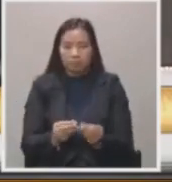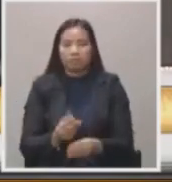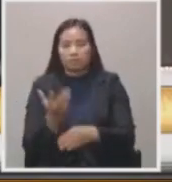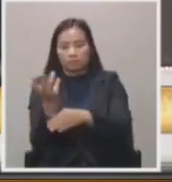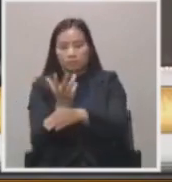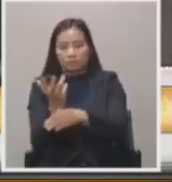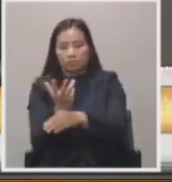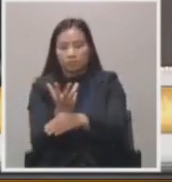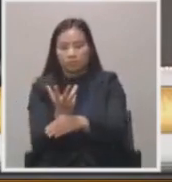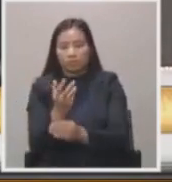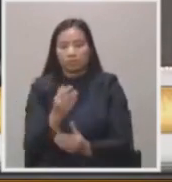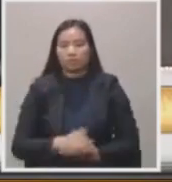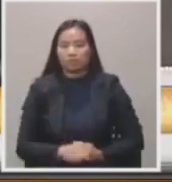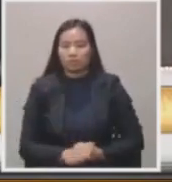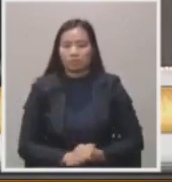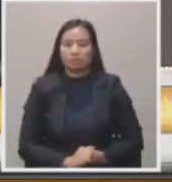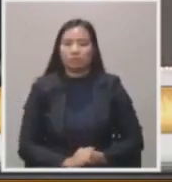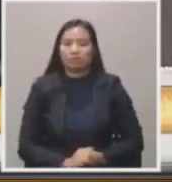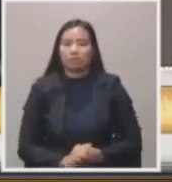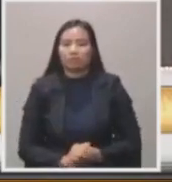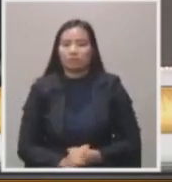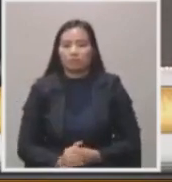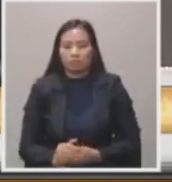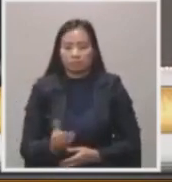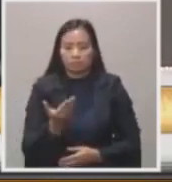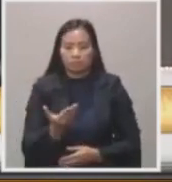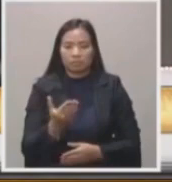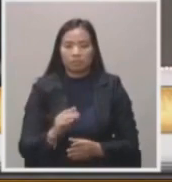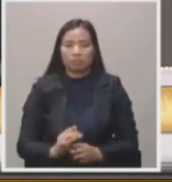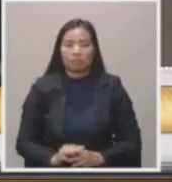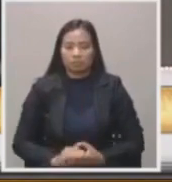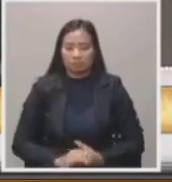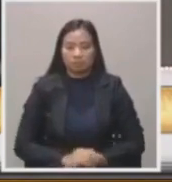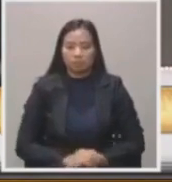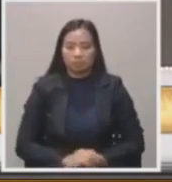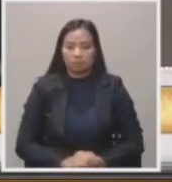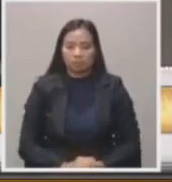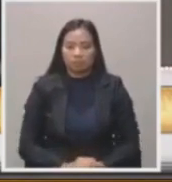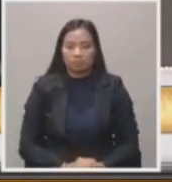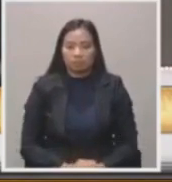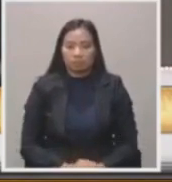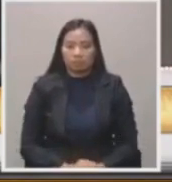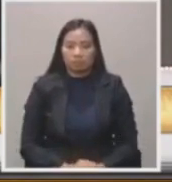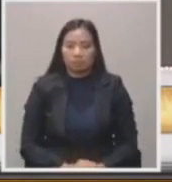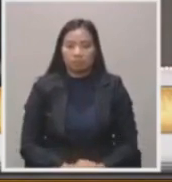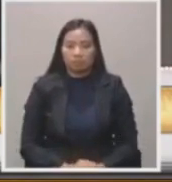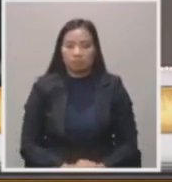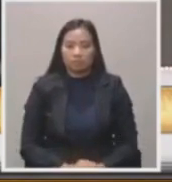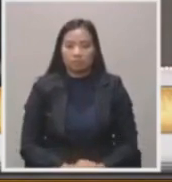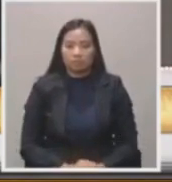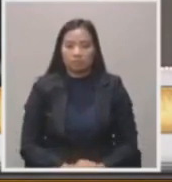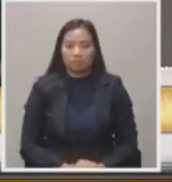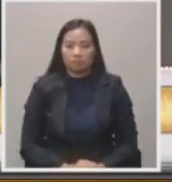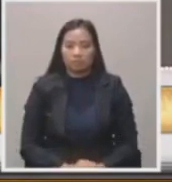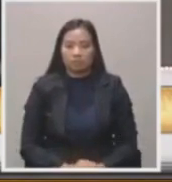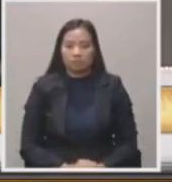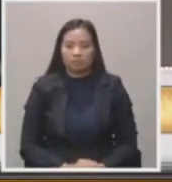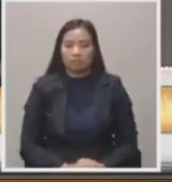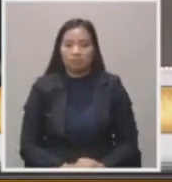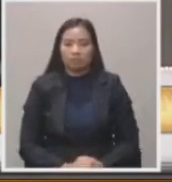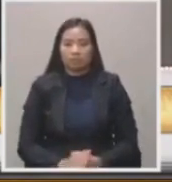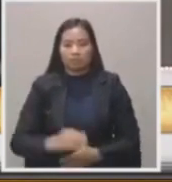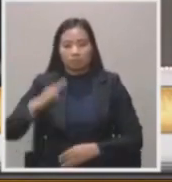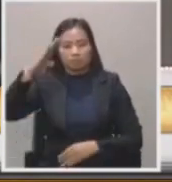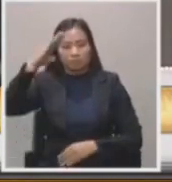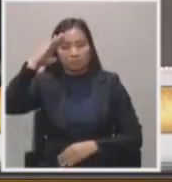รทัศน์ก็ดีจะได้หมดไปจากการที่คนในก